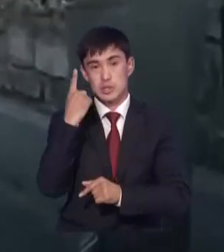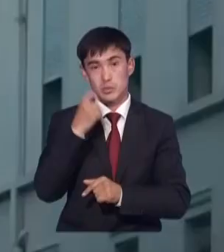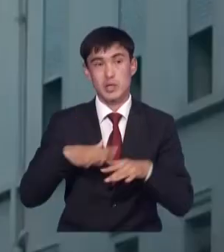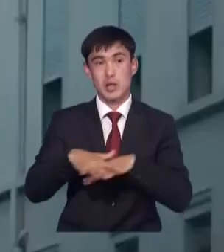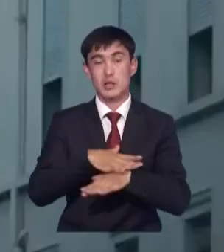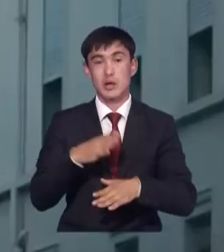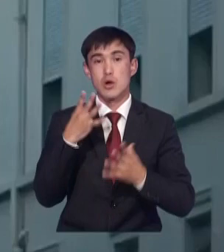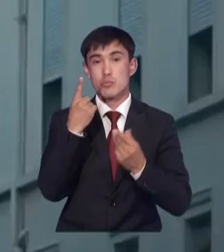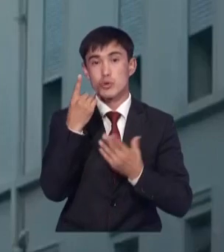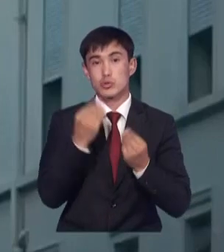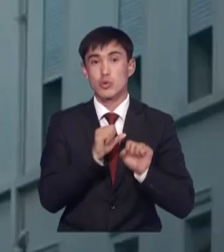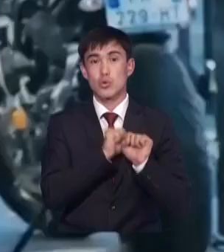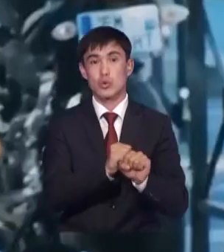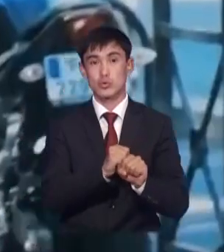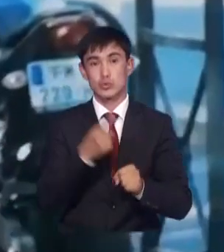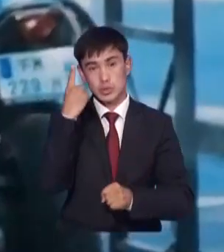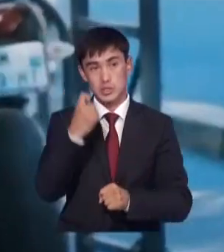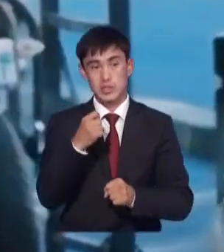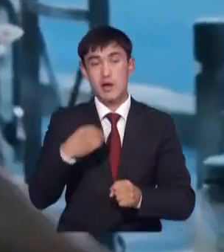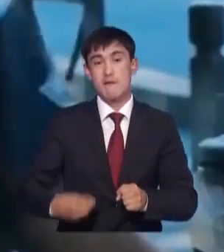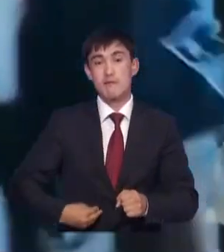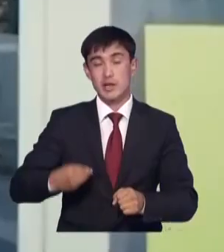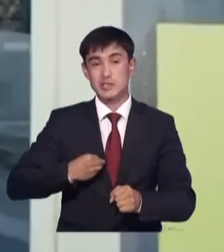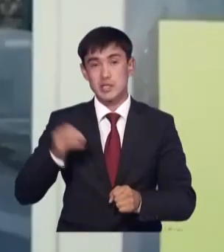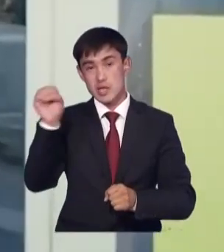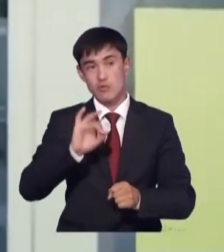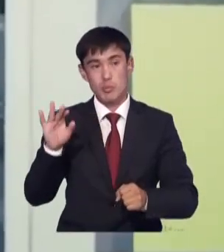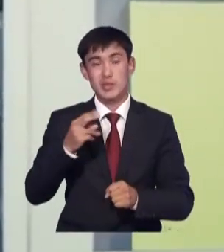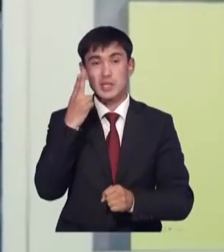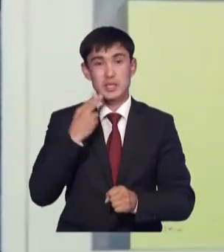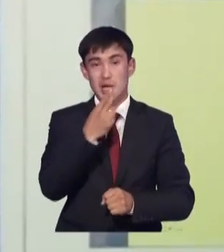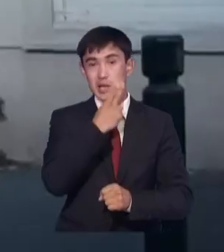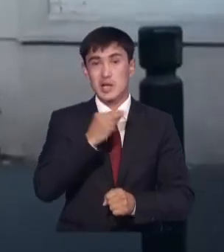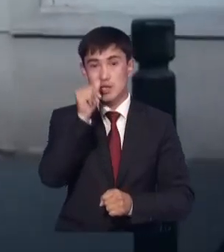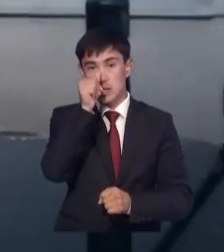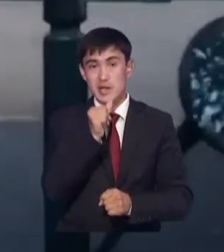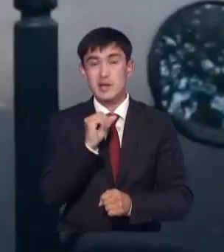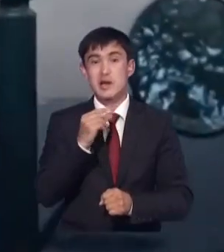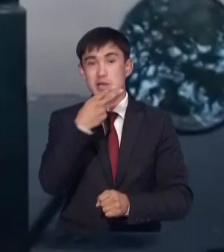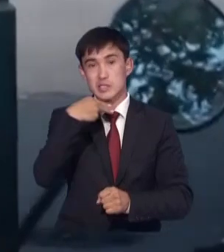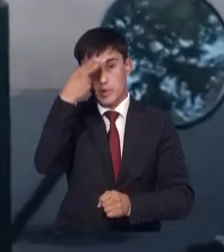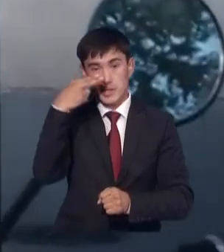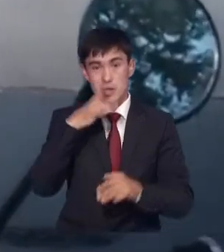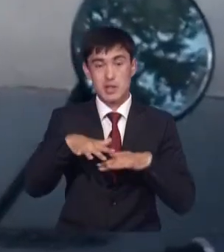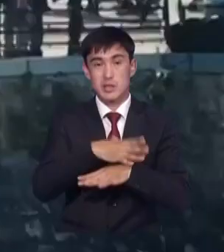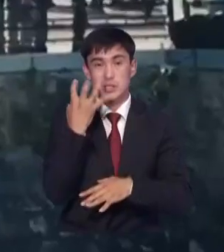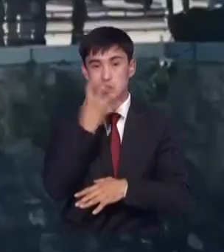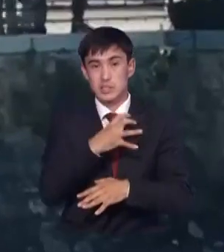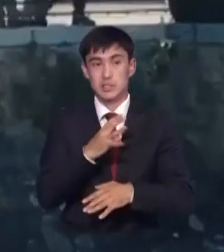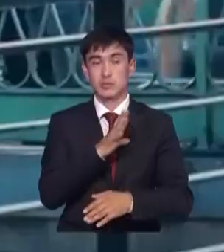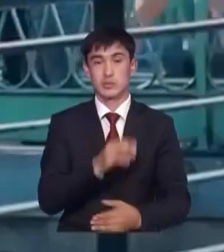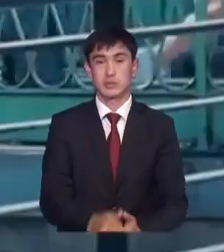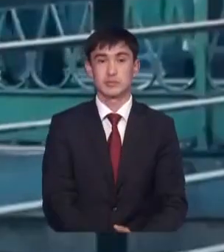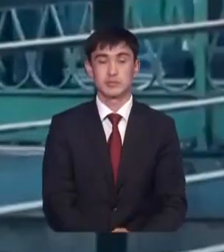халыққа күннен барынша қорғануды ескертті. Франциядан бөлек Еуропаның Италия, Грекия және Испания елдері аптап ыстықты бастан